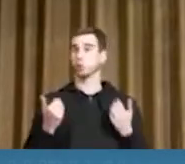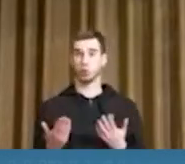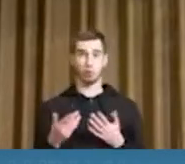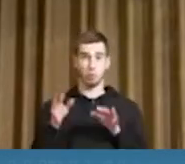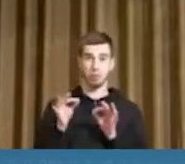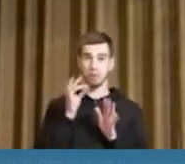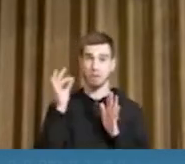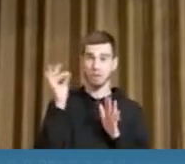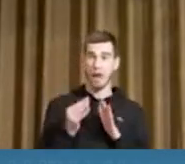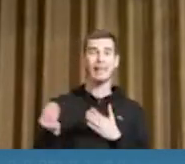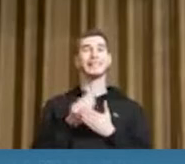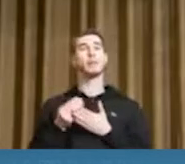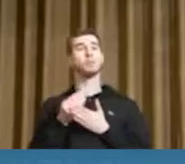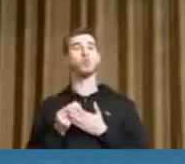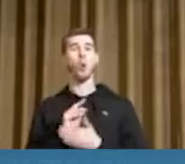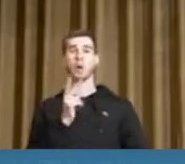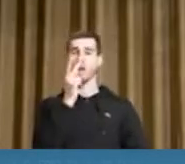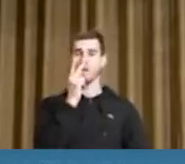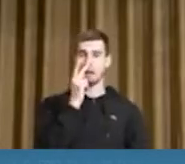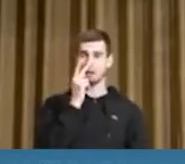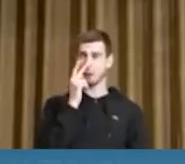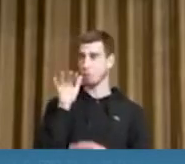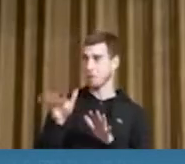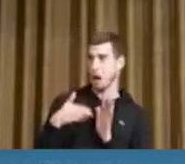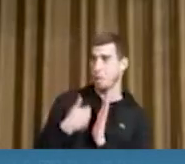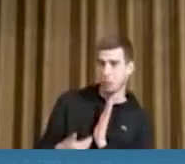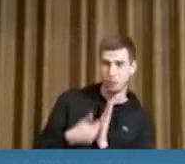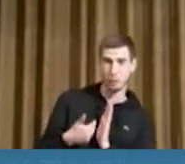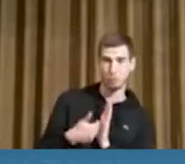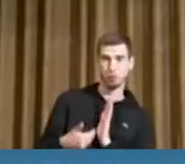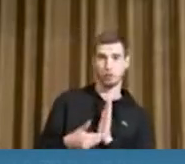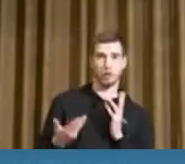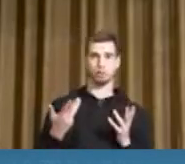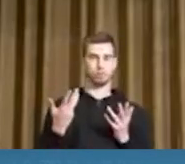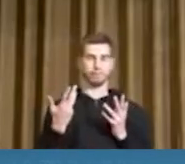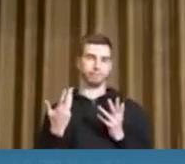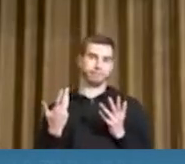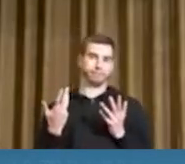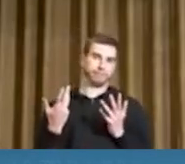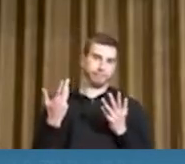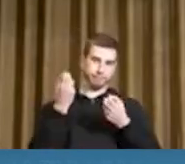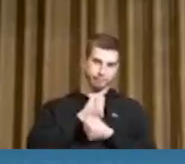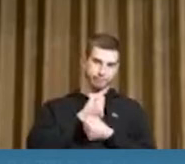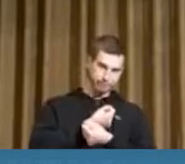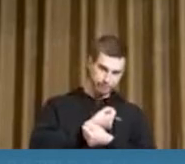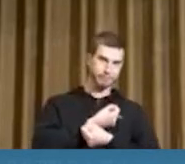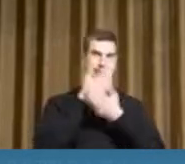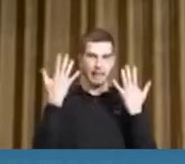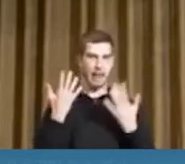frage, generell hat er denn irgendwelche Beschwerden, dann wird man natürlich auch bei